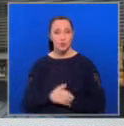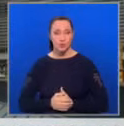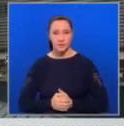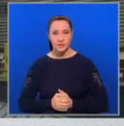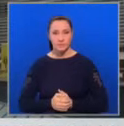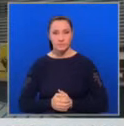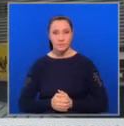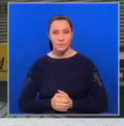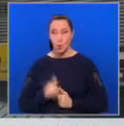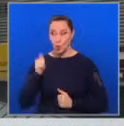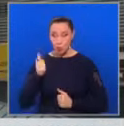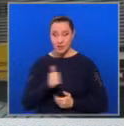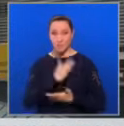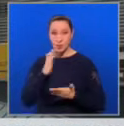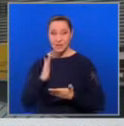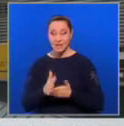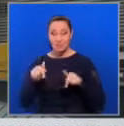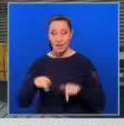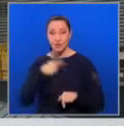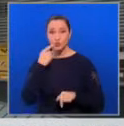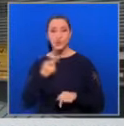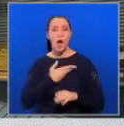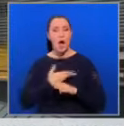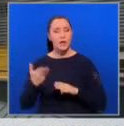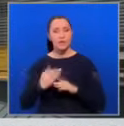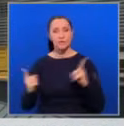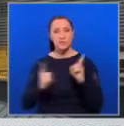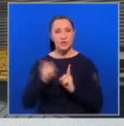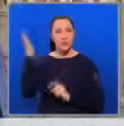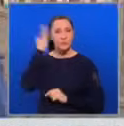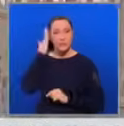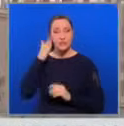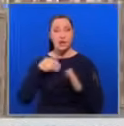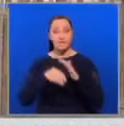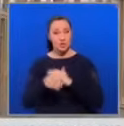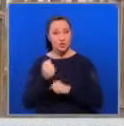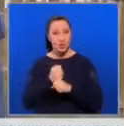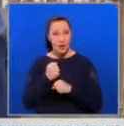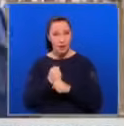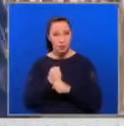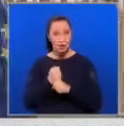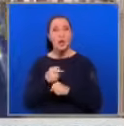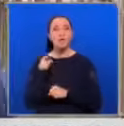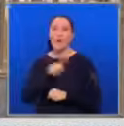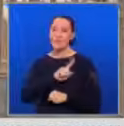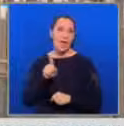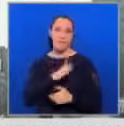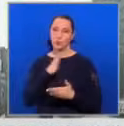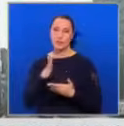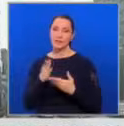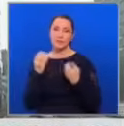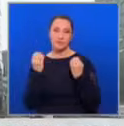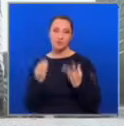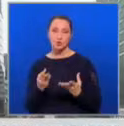апостолова утре е последната за тази година редовна среща на министрите на вътрешните работи но това не е последната